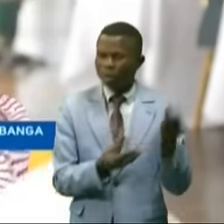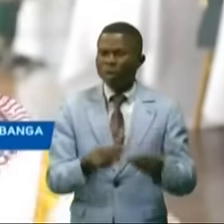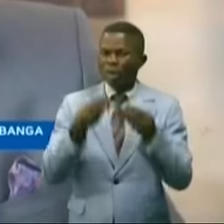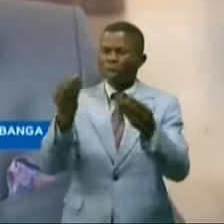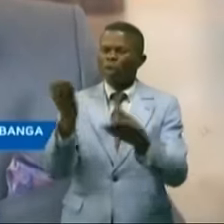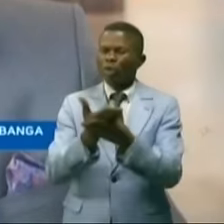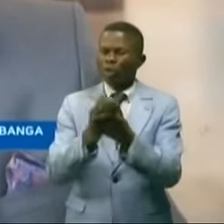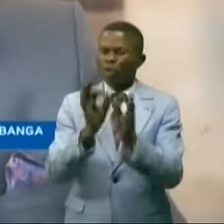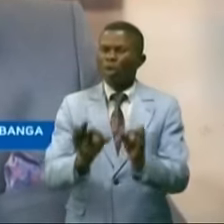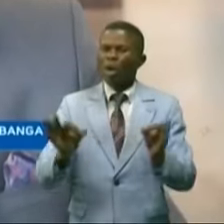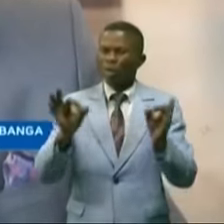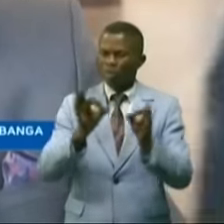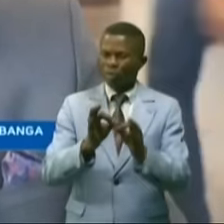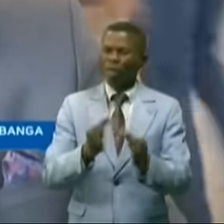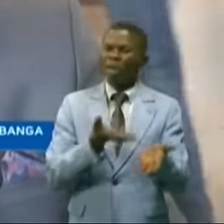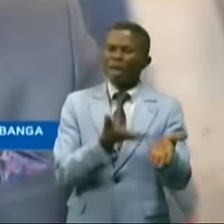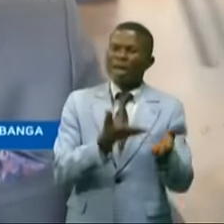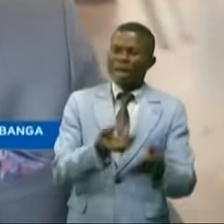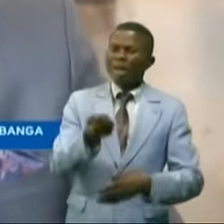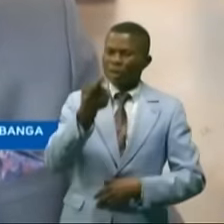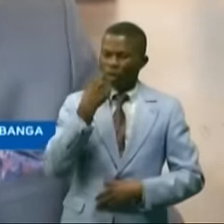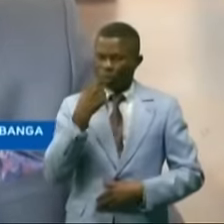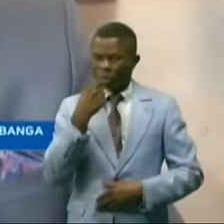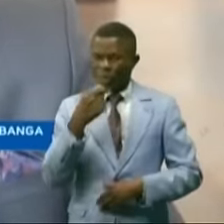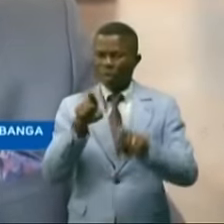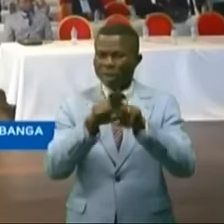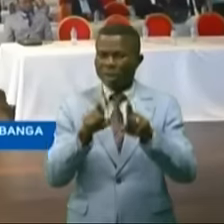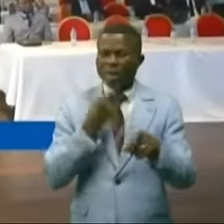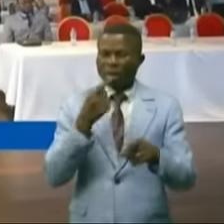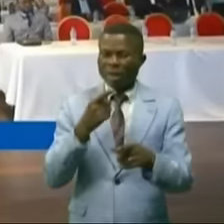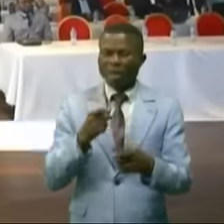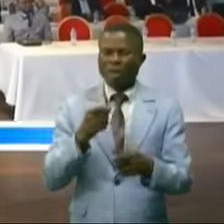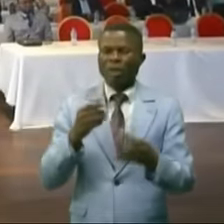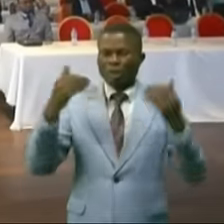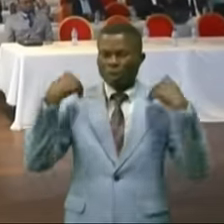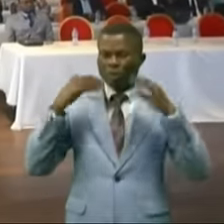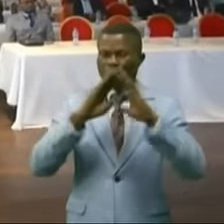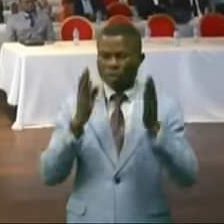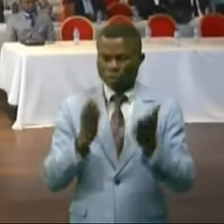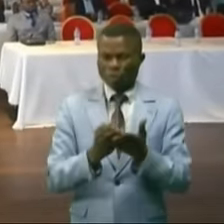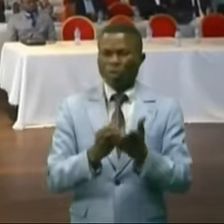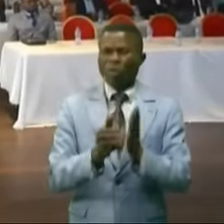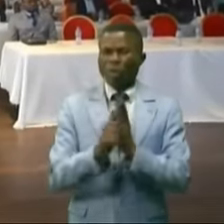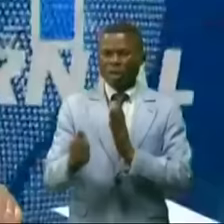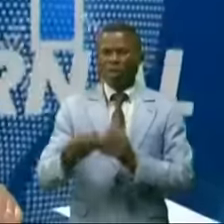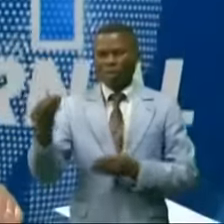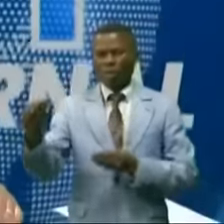cartographie des subventionnements médicaments à soumettre aux autorités compétentes.